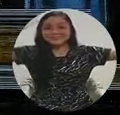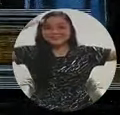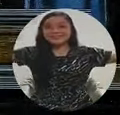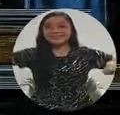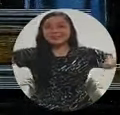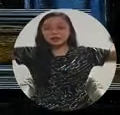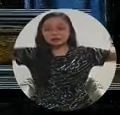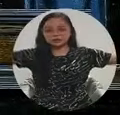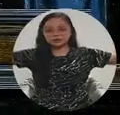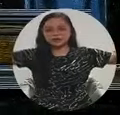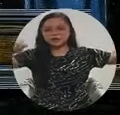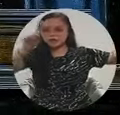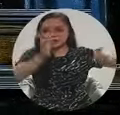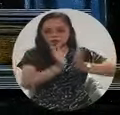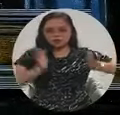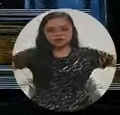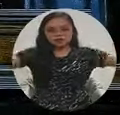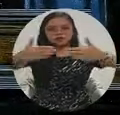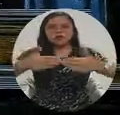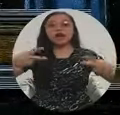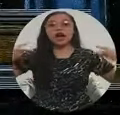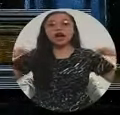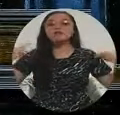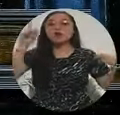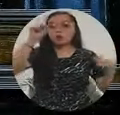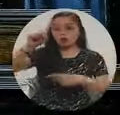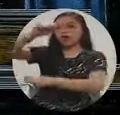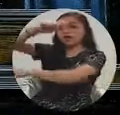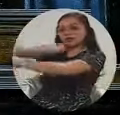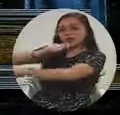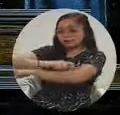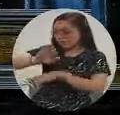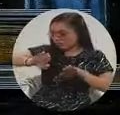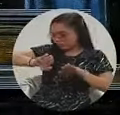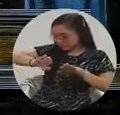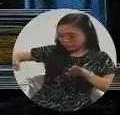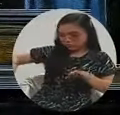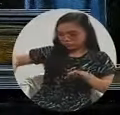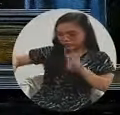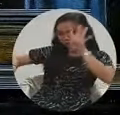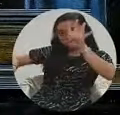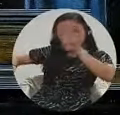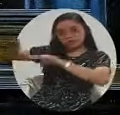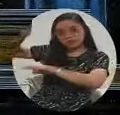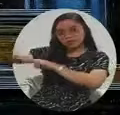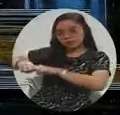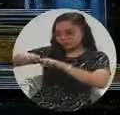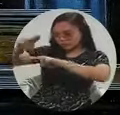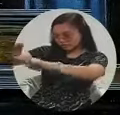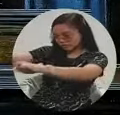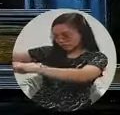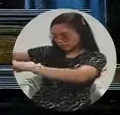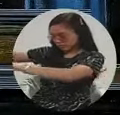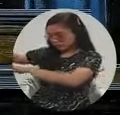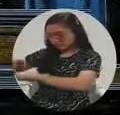kaldirong dako. Unya, na ay usa kalamisa sa kilid, nga upat ang makalingkod.